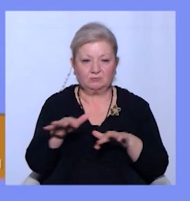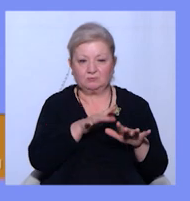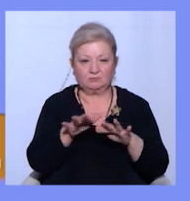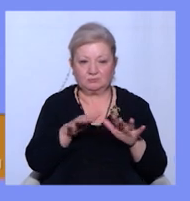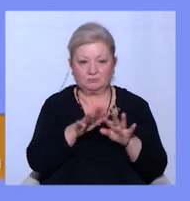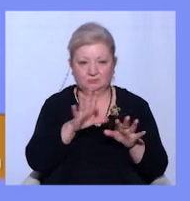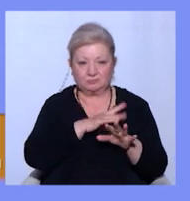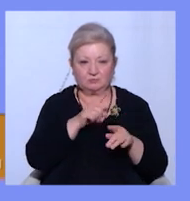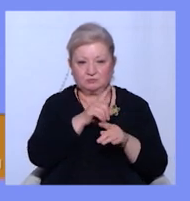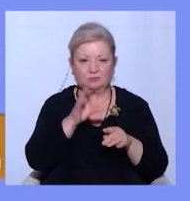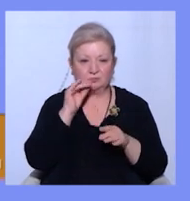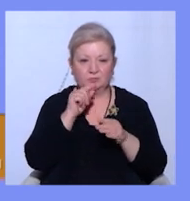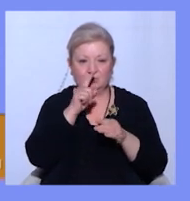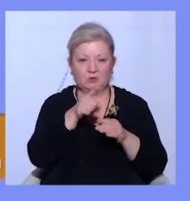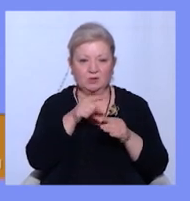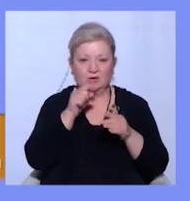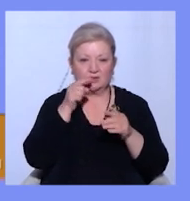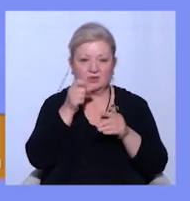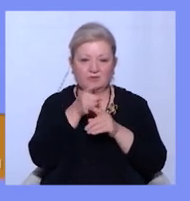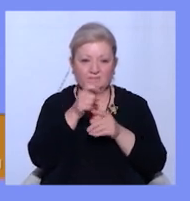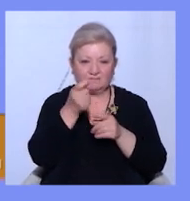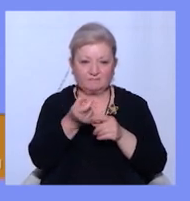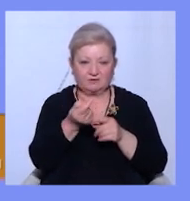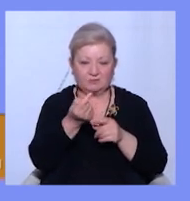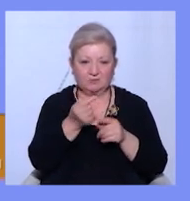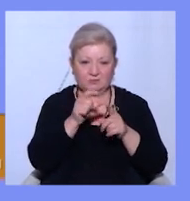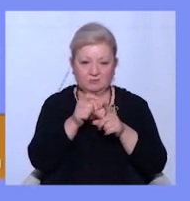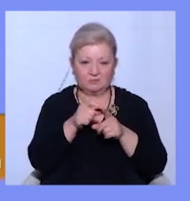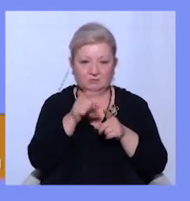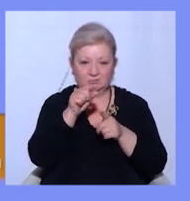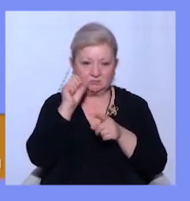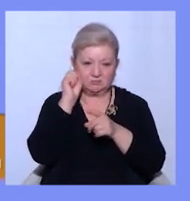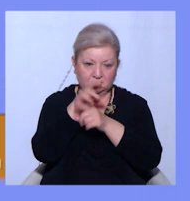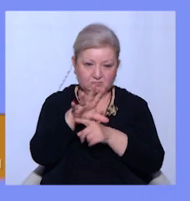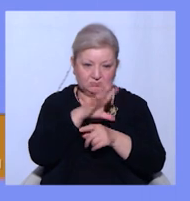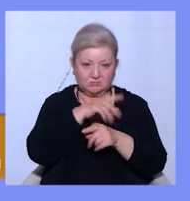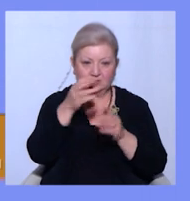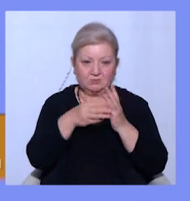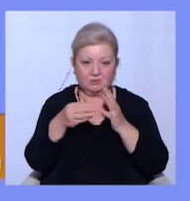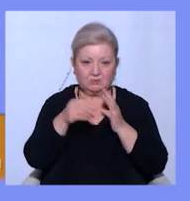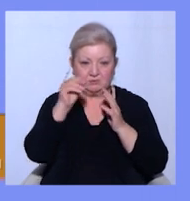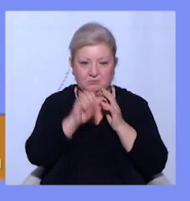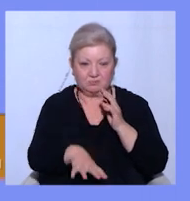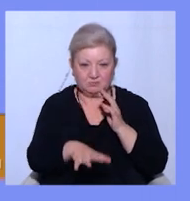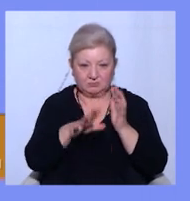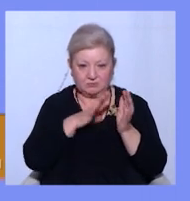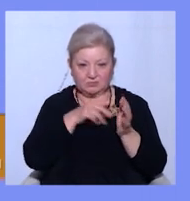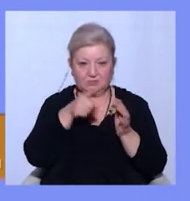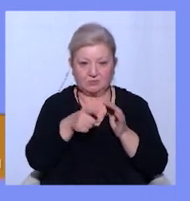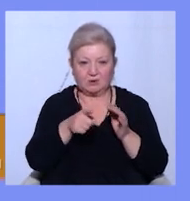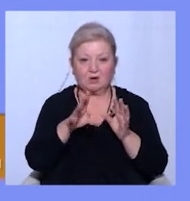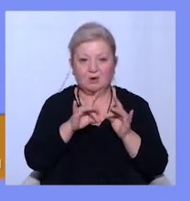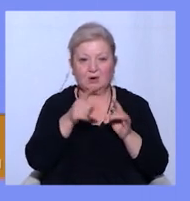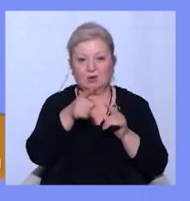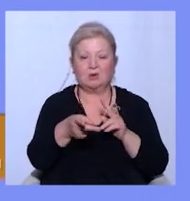ჰორიზონტალურ მდგენელს. დავაკვირდეთ, როგორ იცვლება ვერტიკალური მდგენელის მნიშვნელობა. ის რაღაც სიჩქარეა, კლებულობს, აი